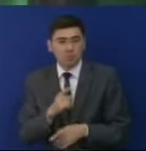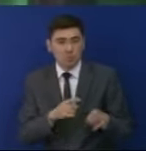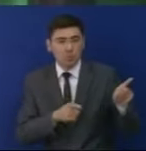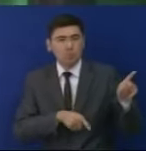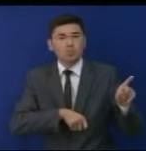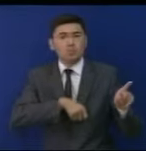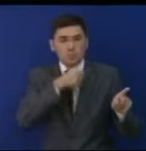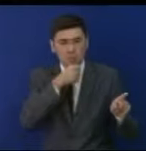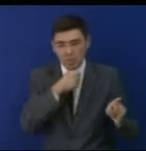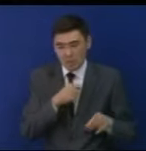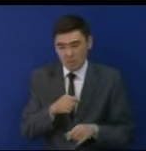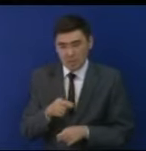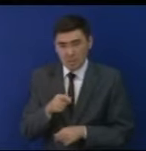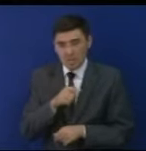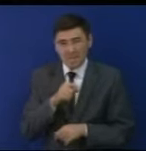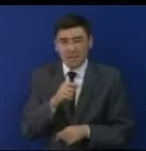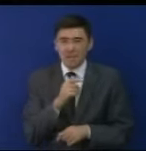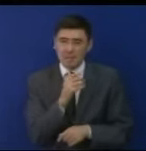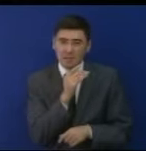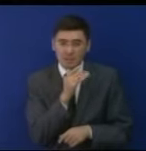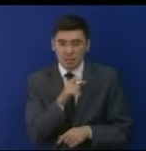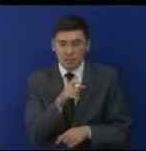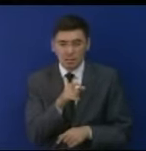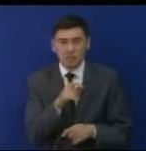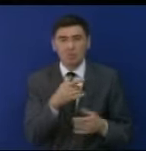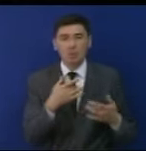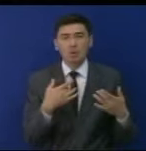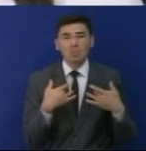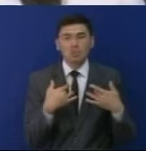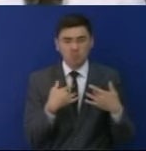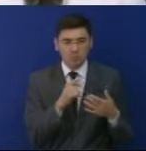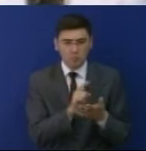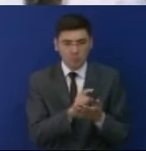зритель. Ведь она играла героиню, которая намного младше нее и партнера на сцене.